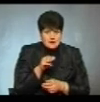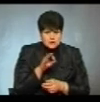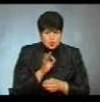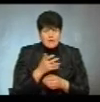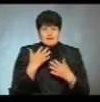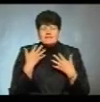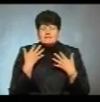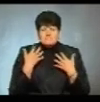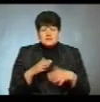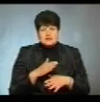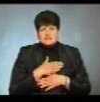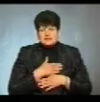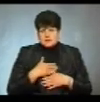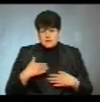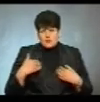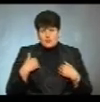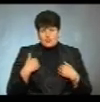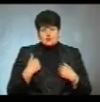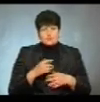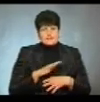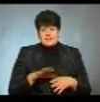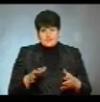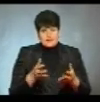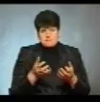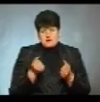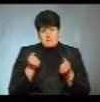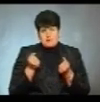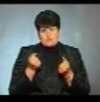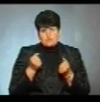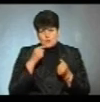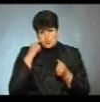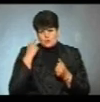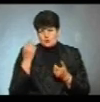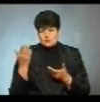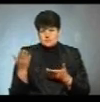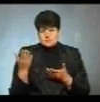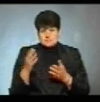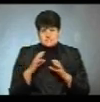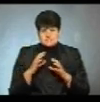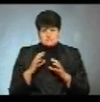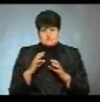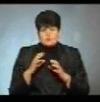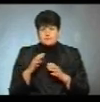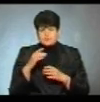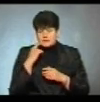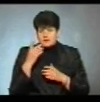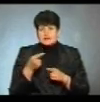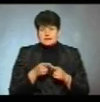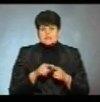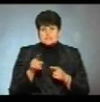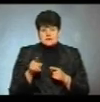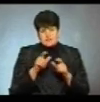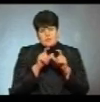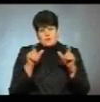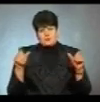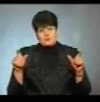але вони вже не хочуть і не приймають російського міру і, відповідно, цих